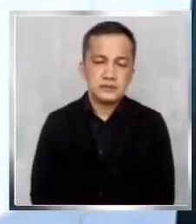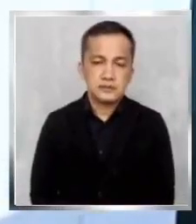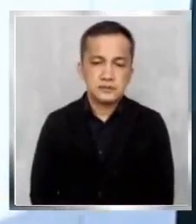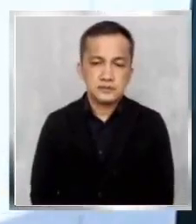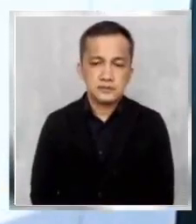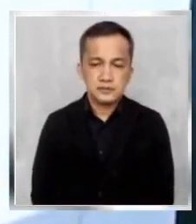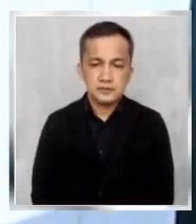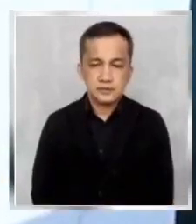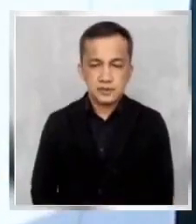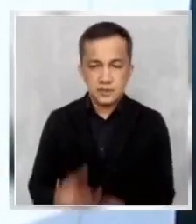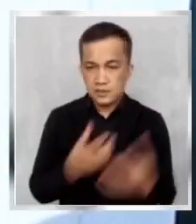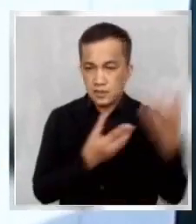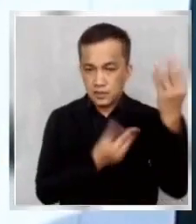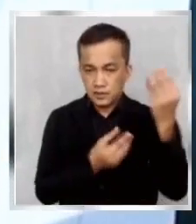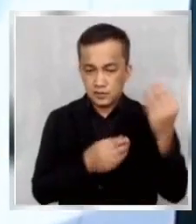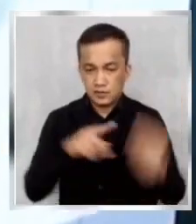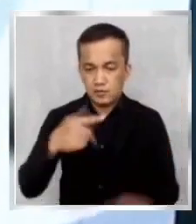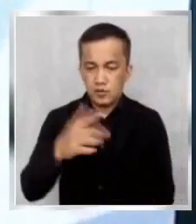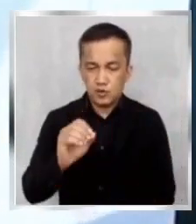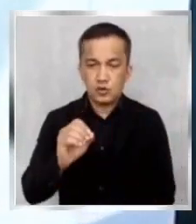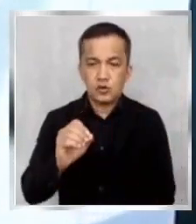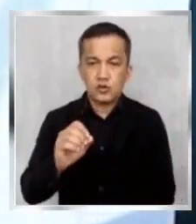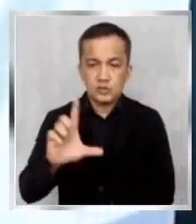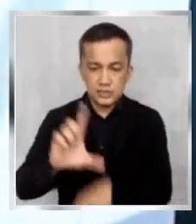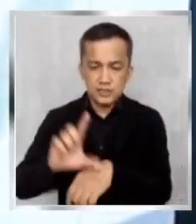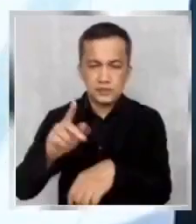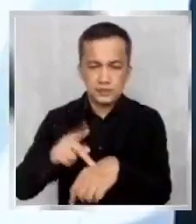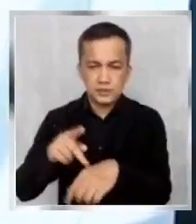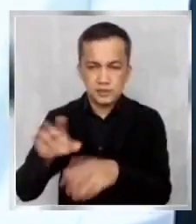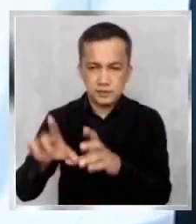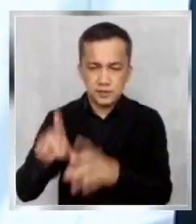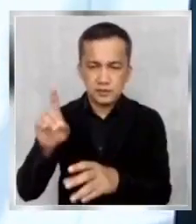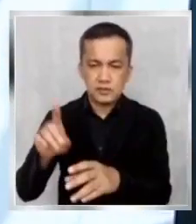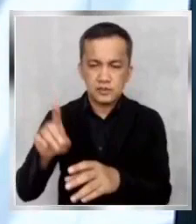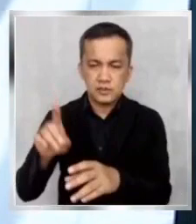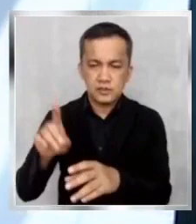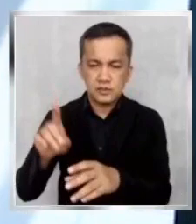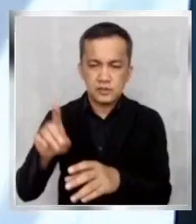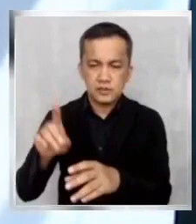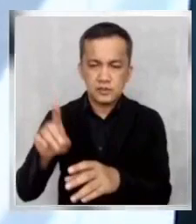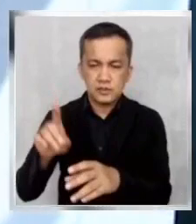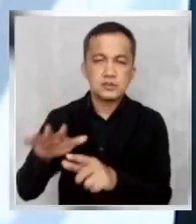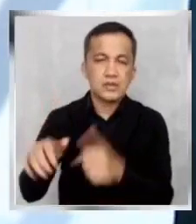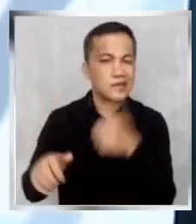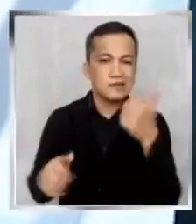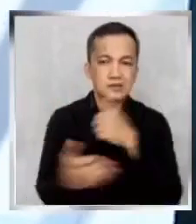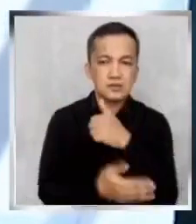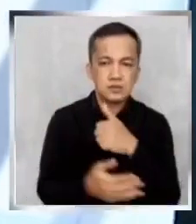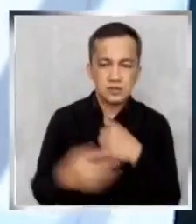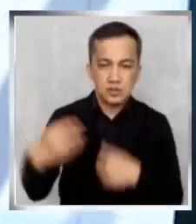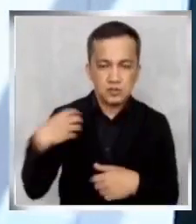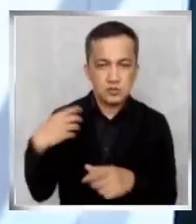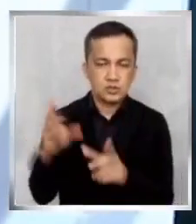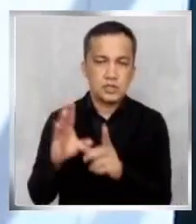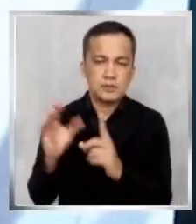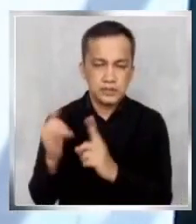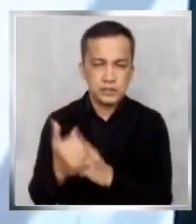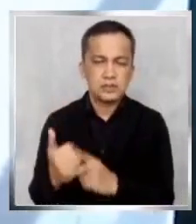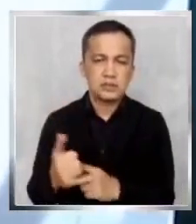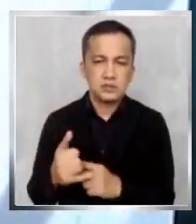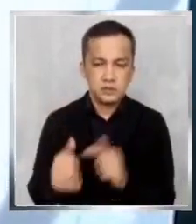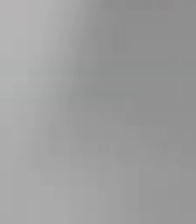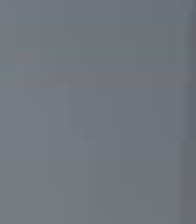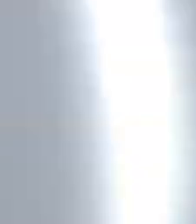Update sa Amoy Pogo Hub sa Las Piñas, natuklasang wanted din umano sa ibang bansa ang isang boss ng kumpanya. Nakatutok si Salima